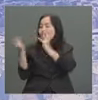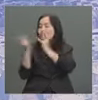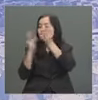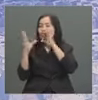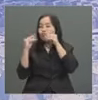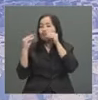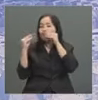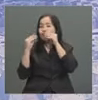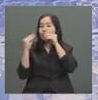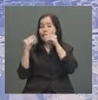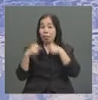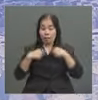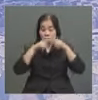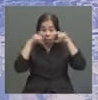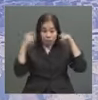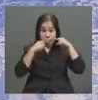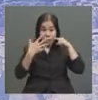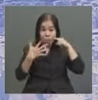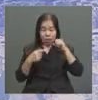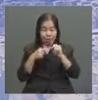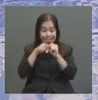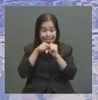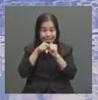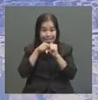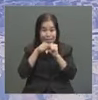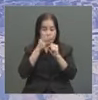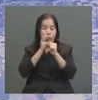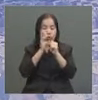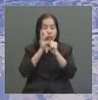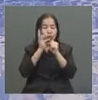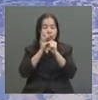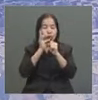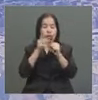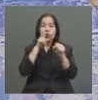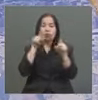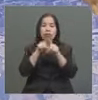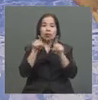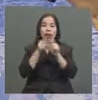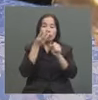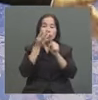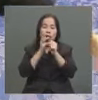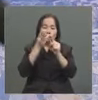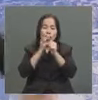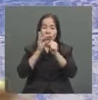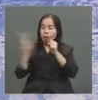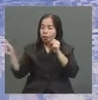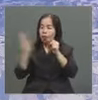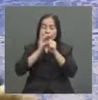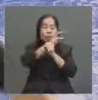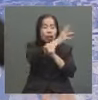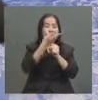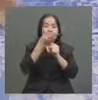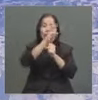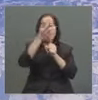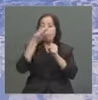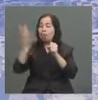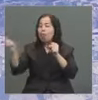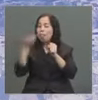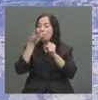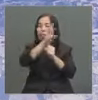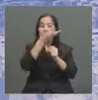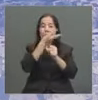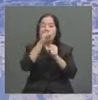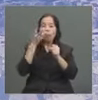ยู่นี้ไม่ได้มีหน้ากากมาเนี่ยตัวนี้แถวนี้แถวนี้ละอองทั้งหมดมีโอกาสเกิดขึ้นละอองฝอยนี้ทั้งหมด